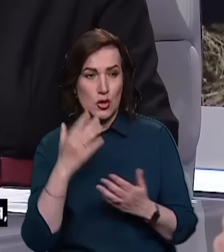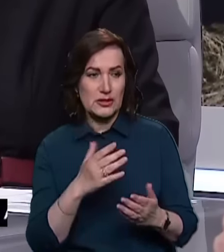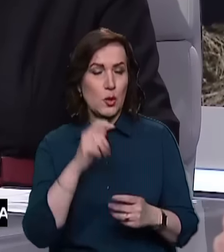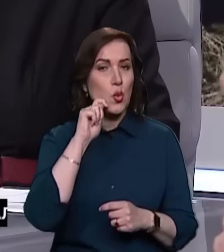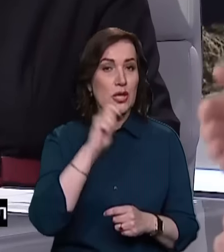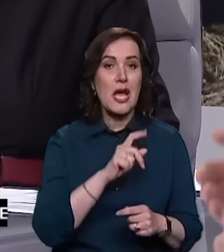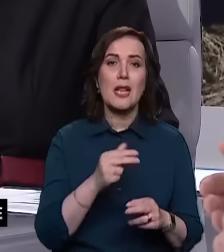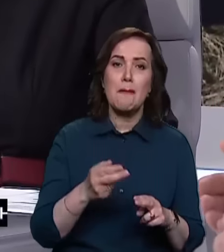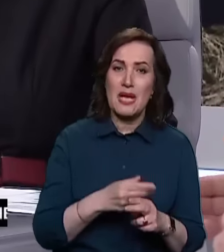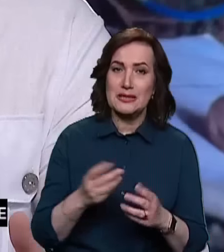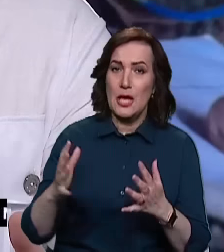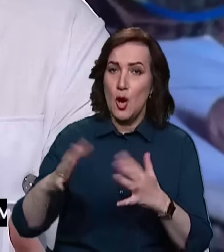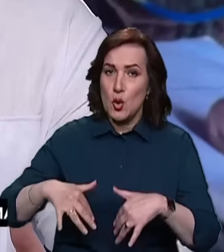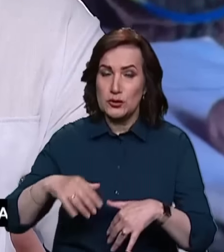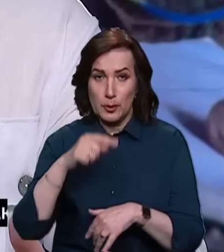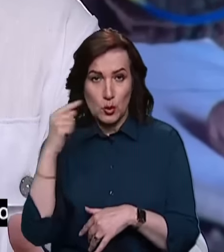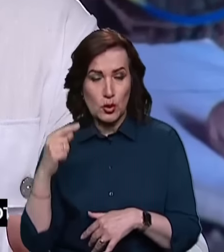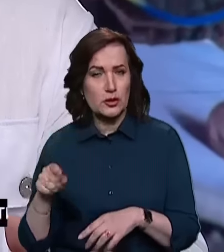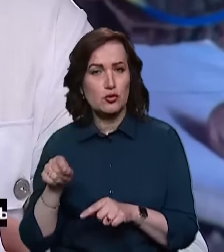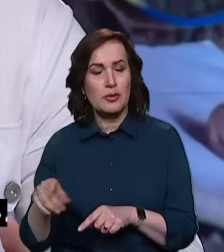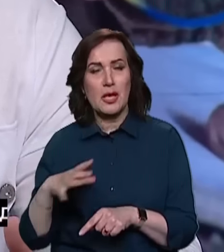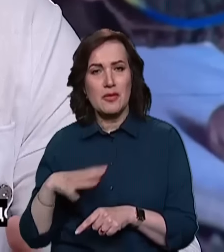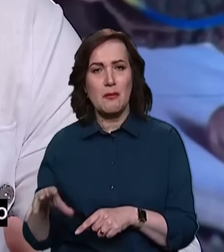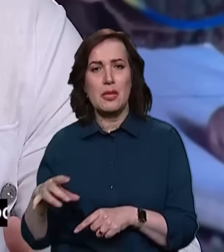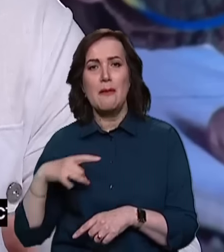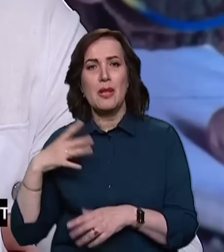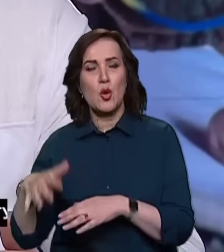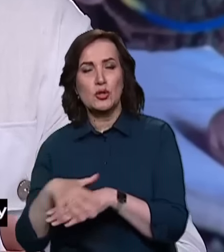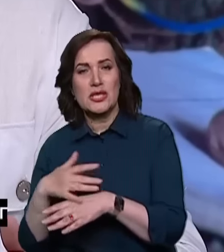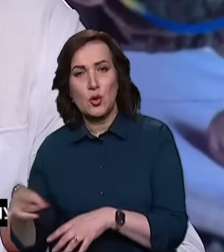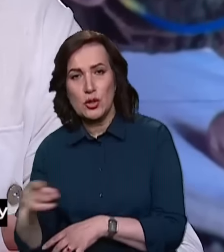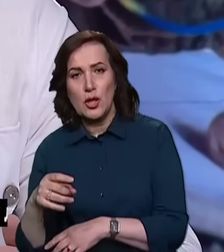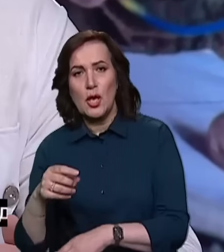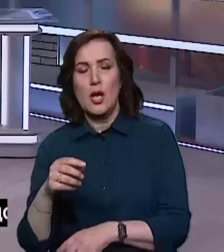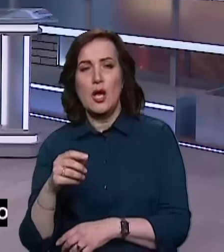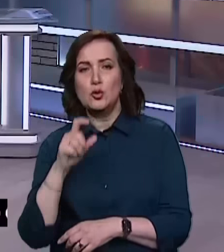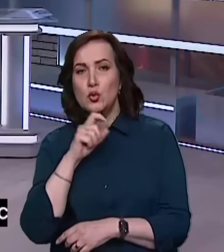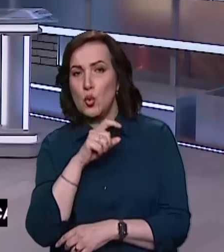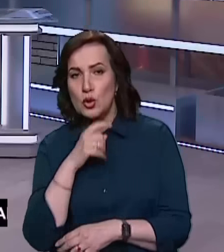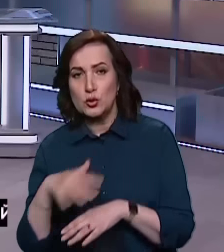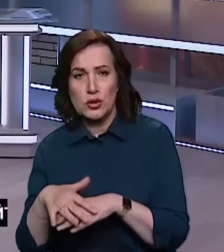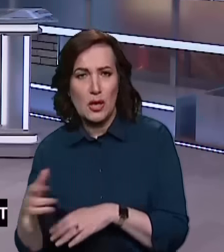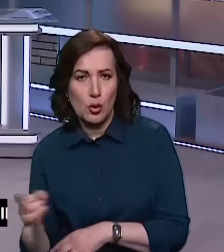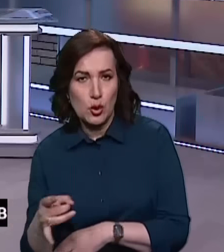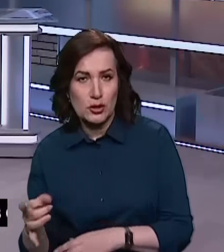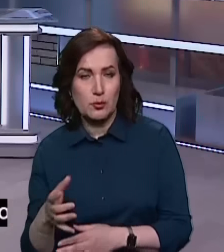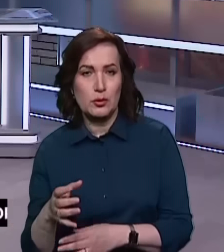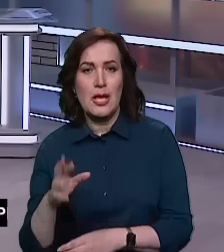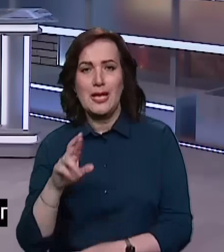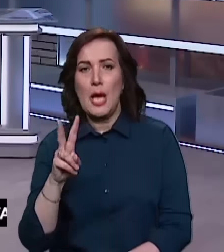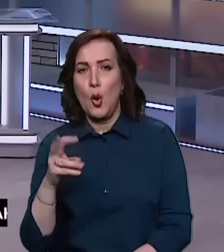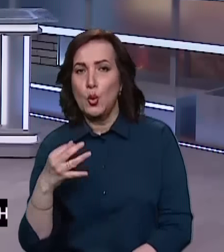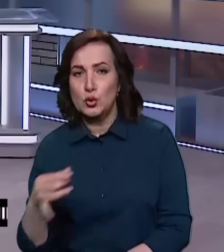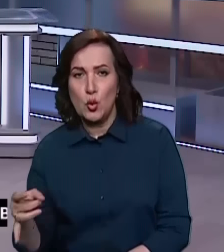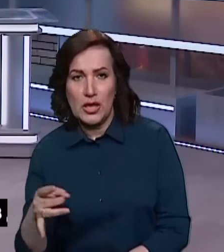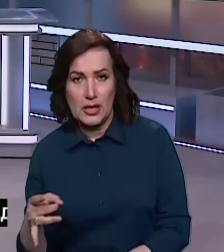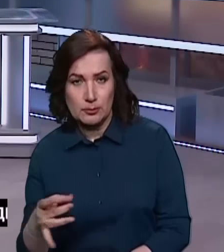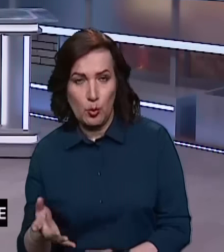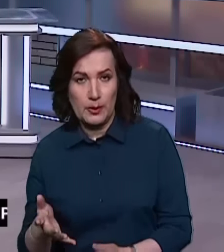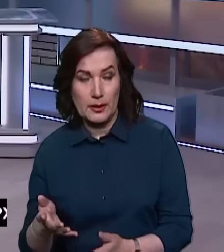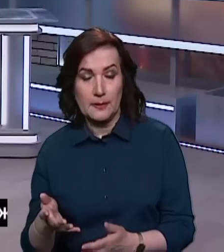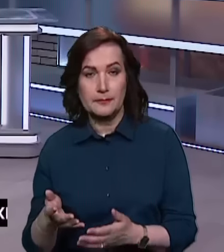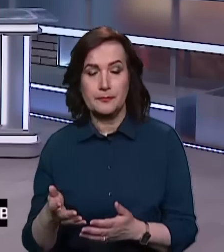перемога України, але без розпаду Росії, для того, щоб там не було Білгородської народної республіки, Чукотської народної республіки, там, значить, Якутської народної республіки,